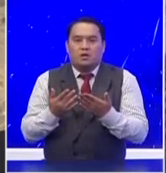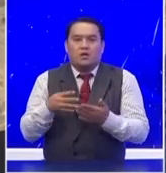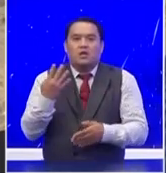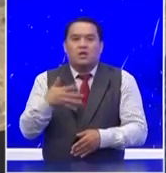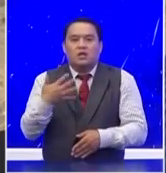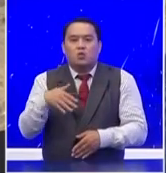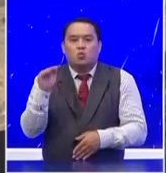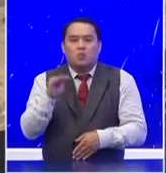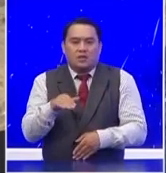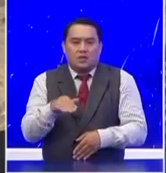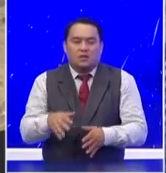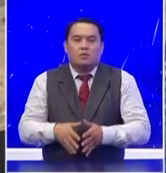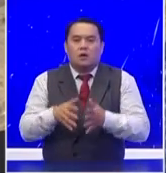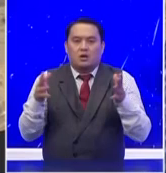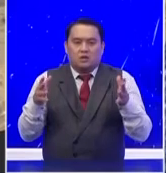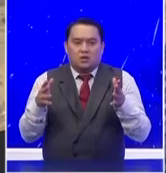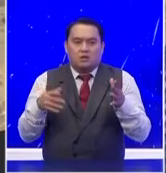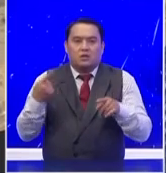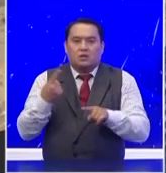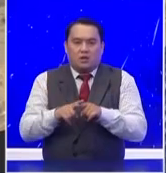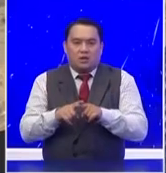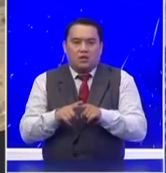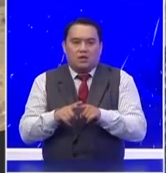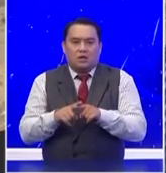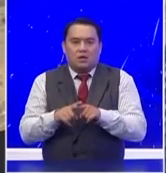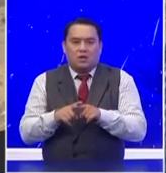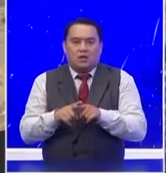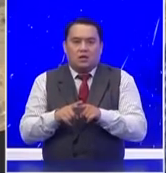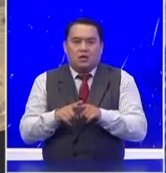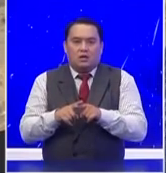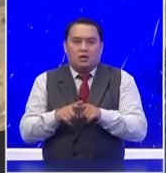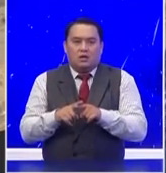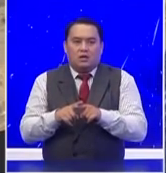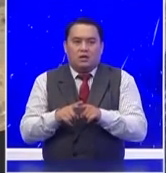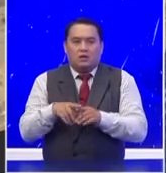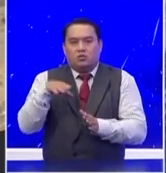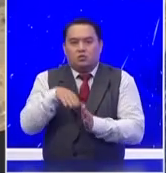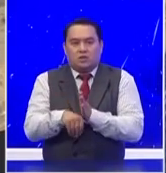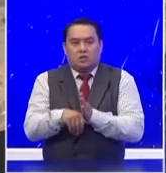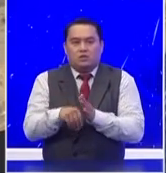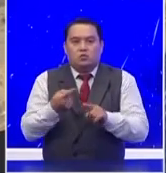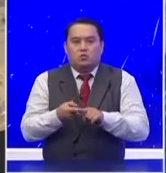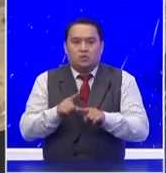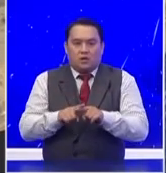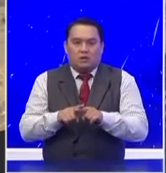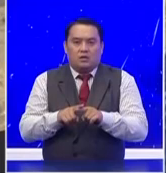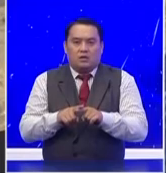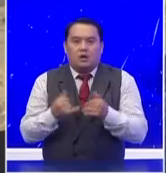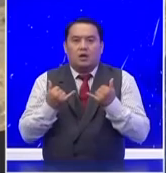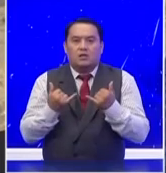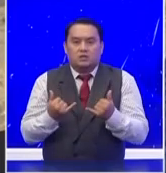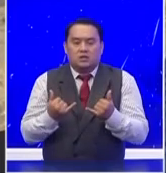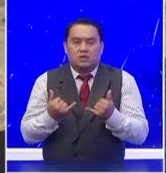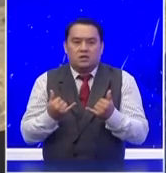мыңнан артық жаңағы техникалар жаңағы іске қосылған. Сондықтан да қазіргі